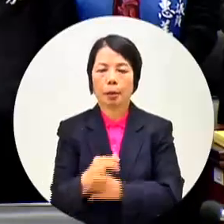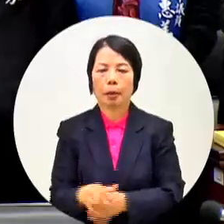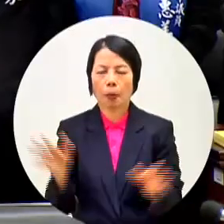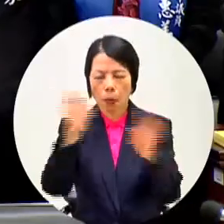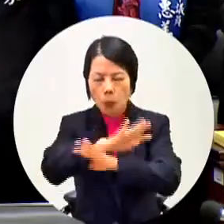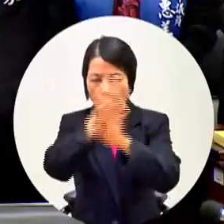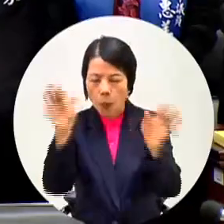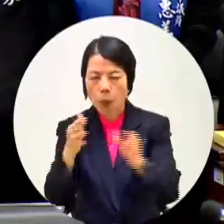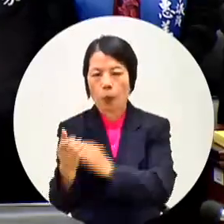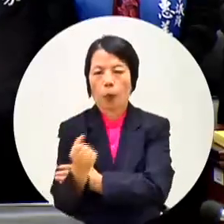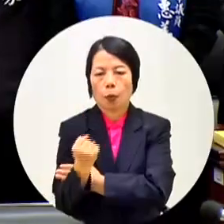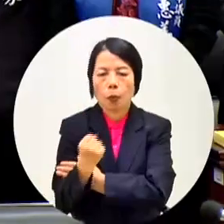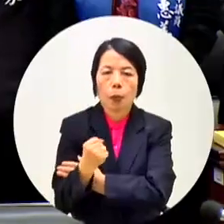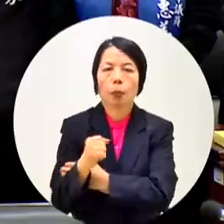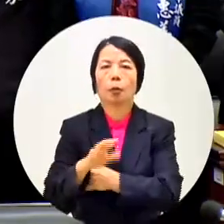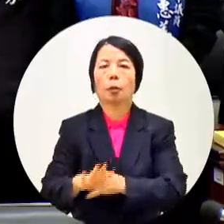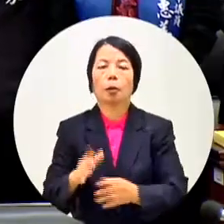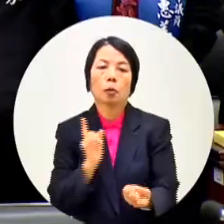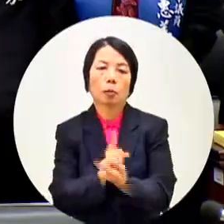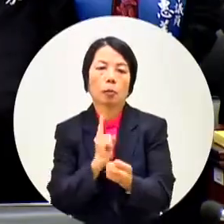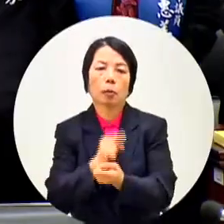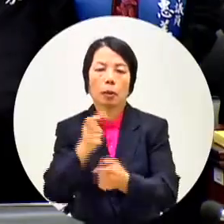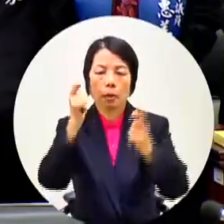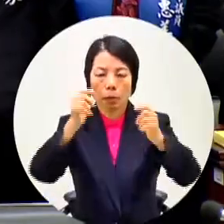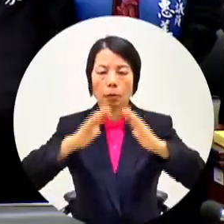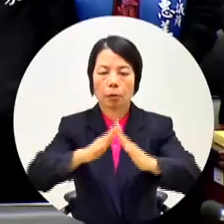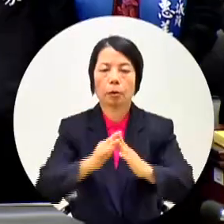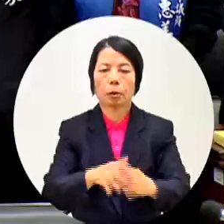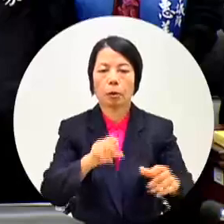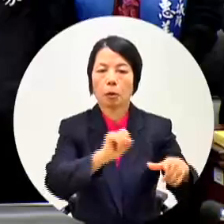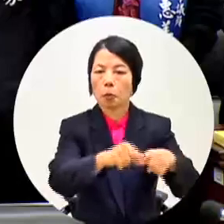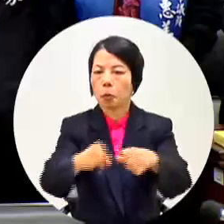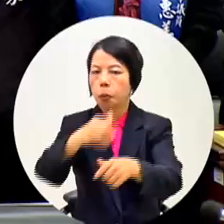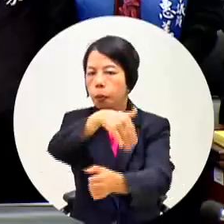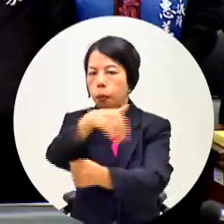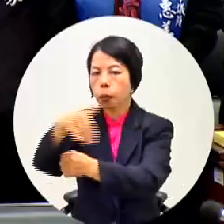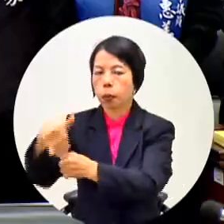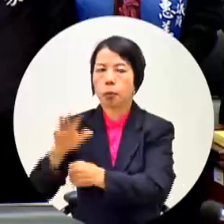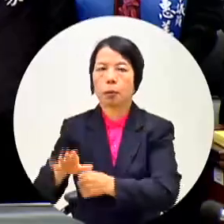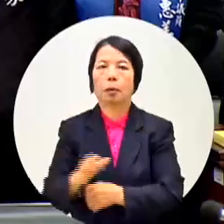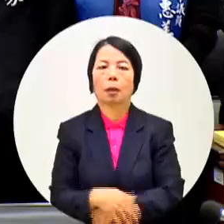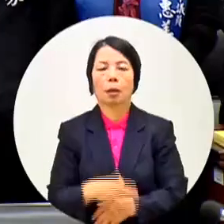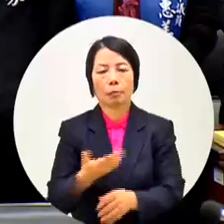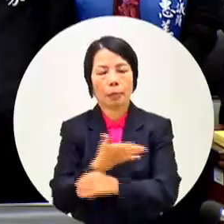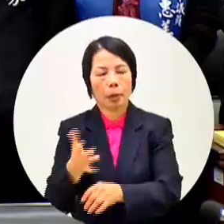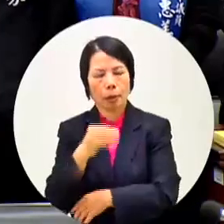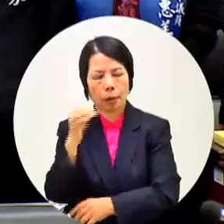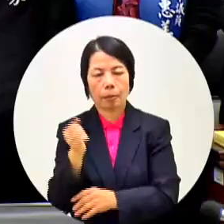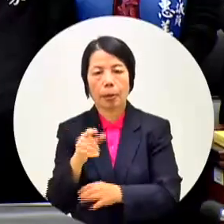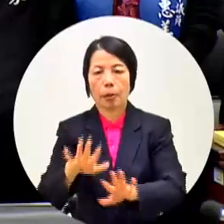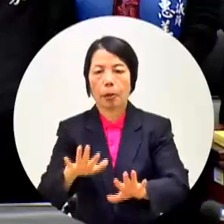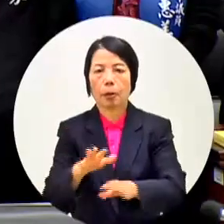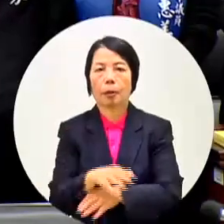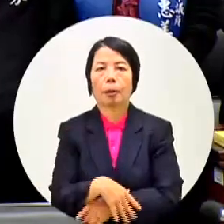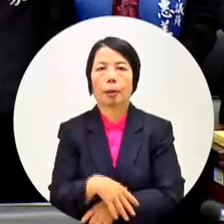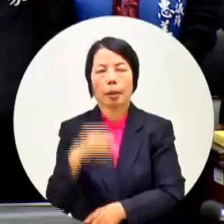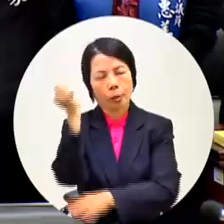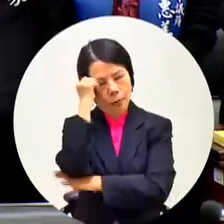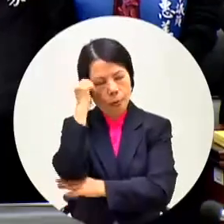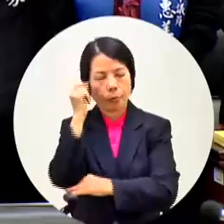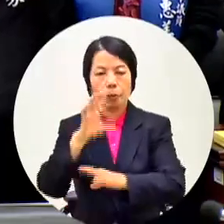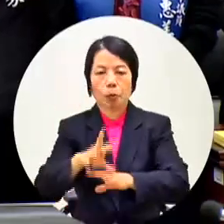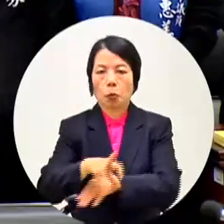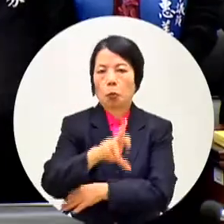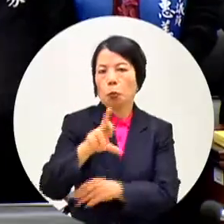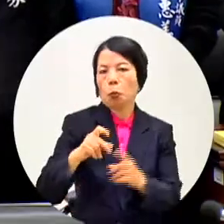们高雄在招商，让我们这个睡梦中的巨人能够在最短的时间能够站起来。所以说在这个